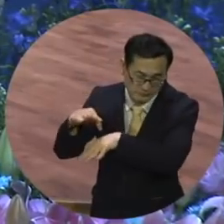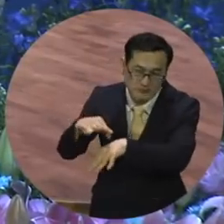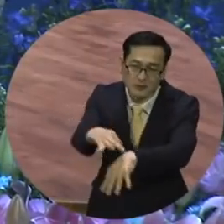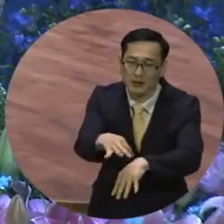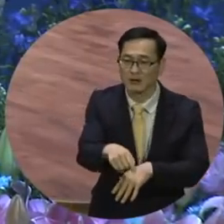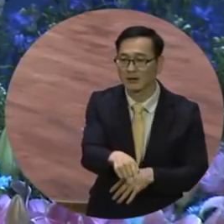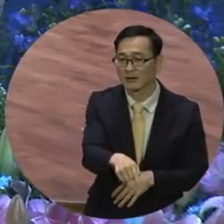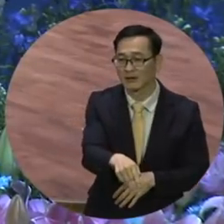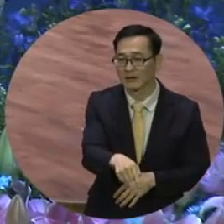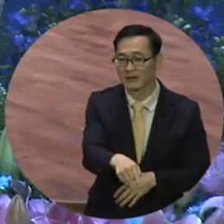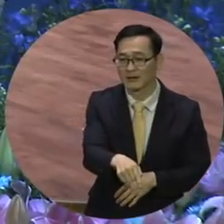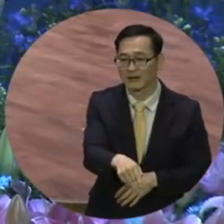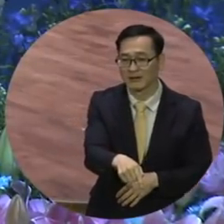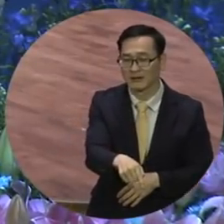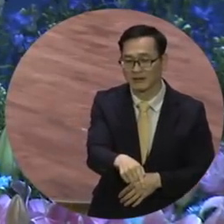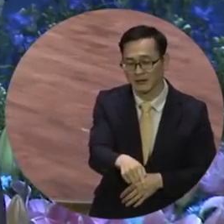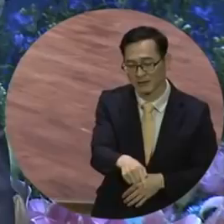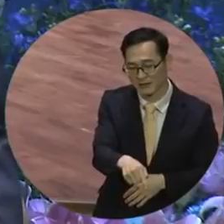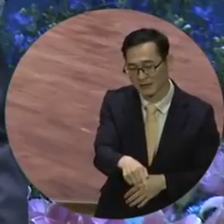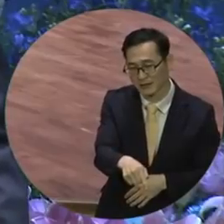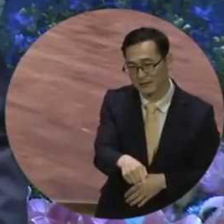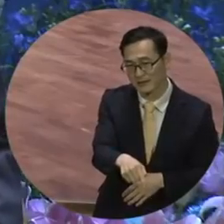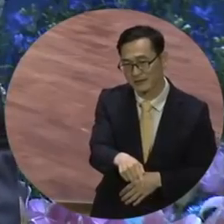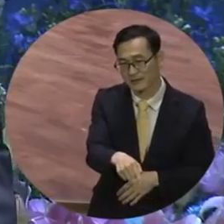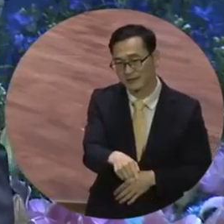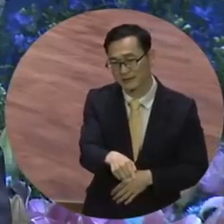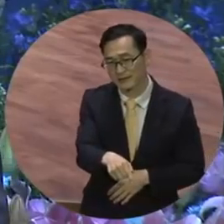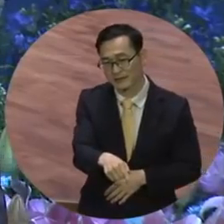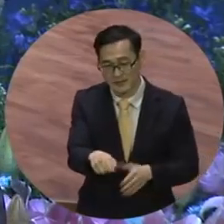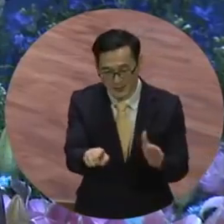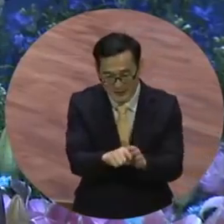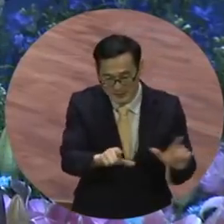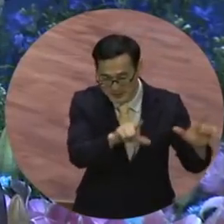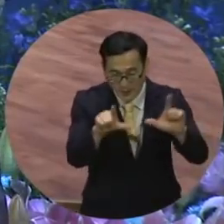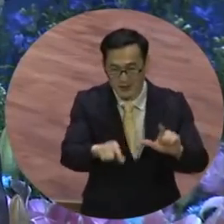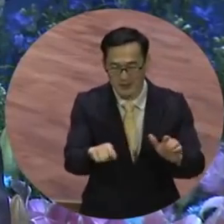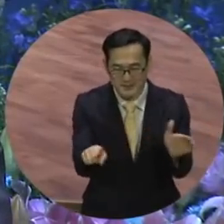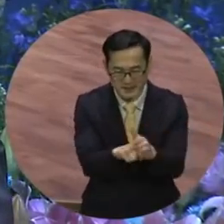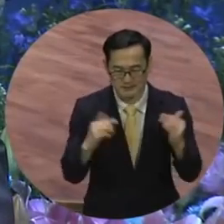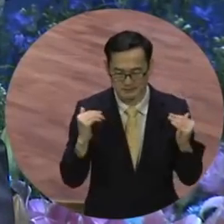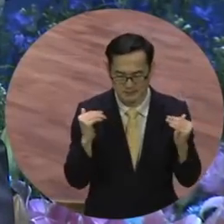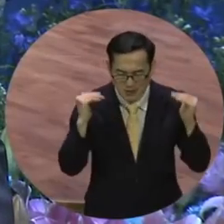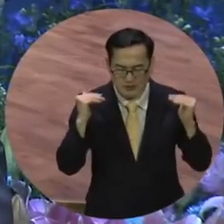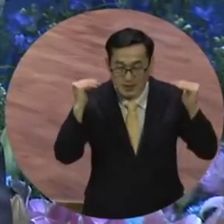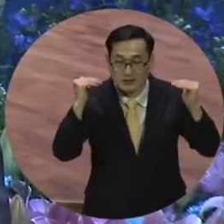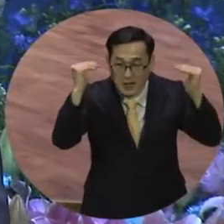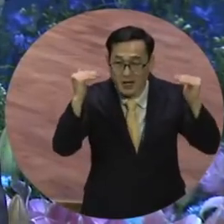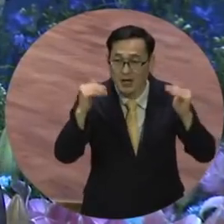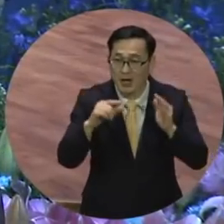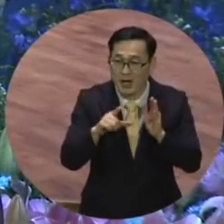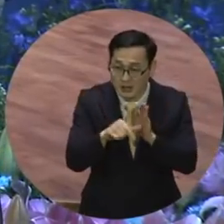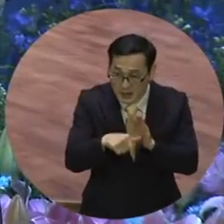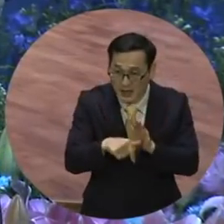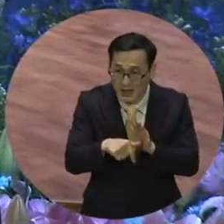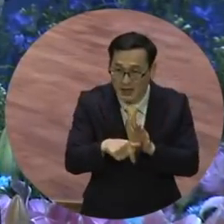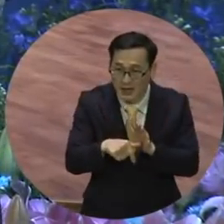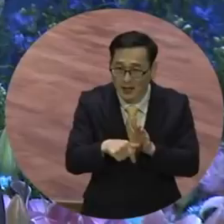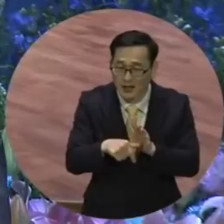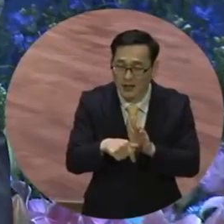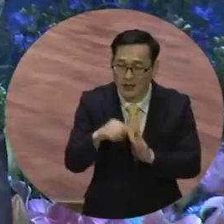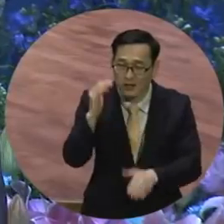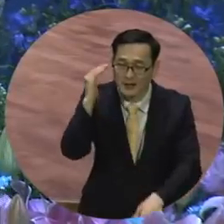남아 있어요. 그래서 이 신앙 성장하는데 하나님 말씀을 듣고 순종하고